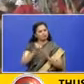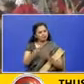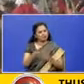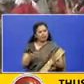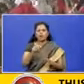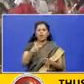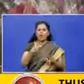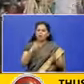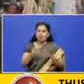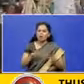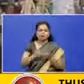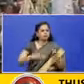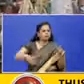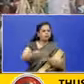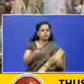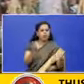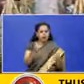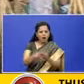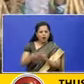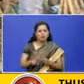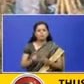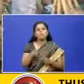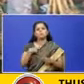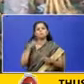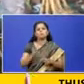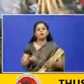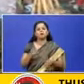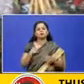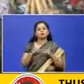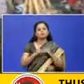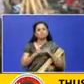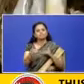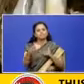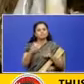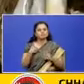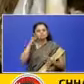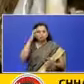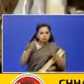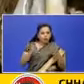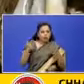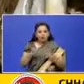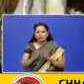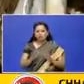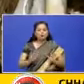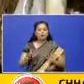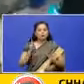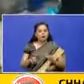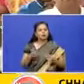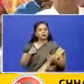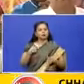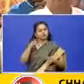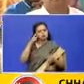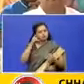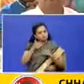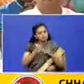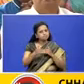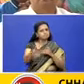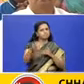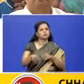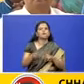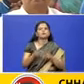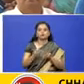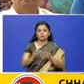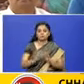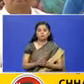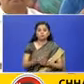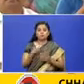हर परिस्थिति में एक समान भाव रखना चाहिए। छठ मैया की पूजा में भांति भांति